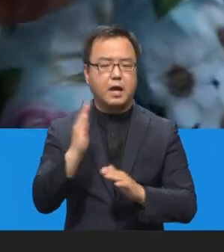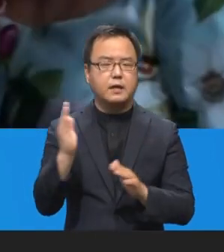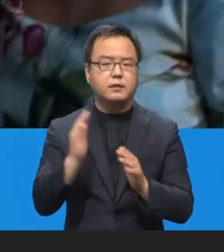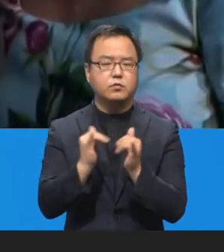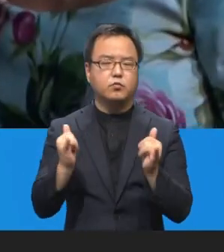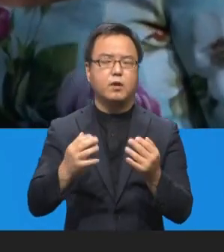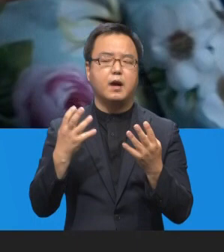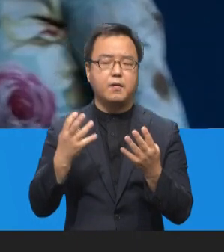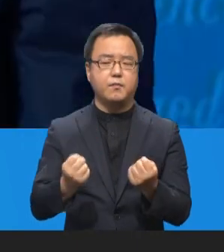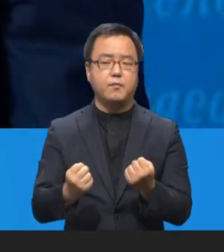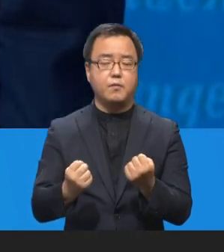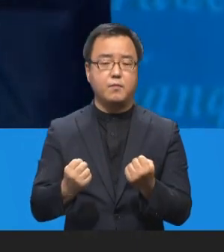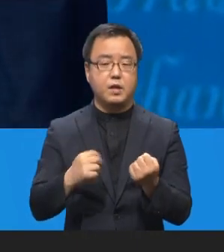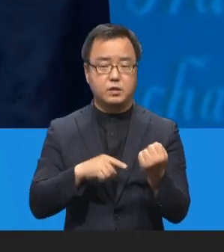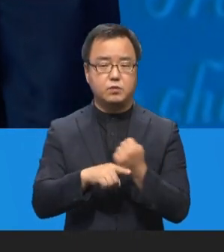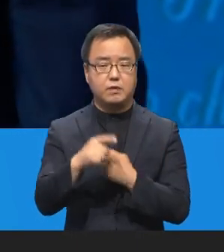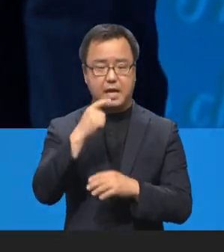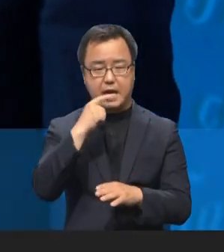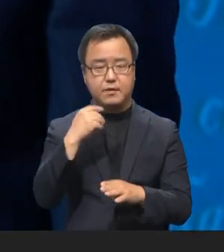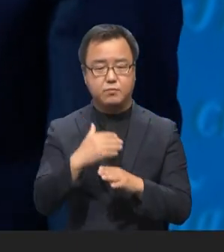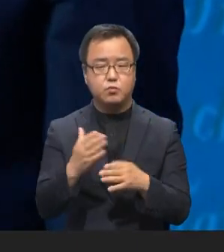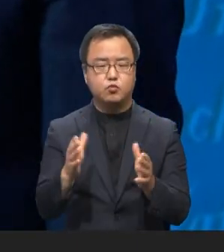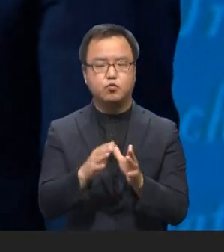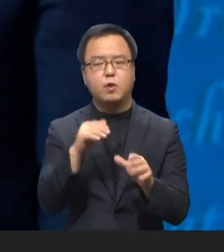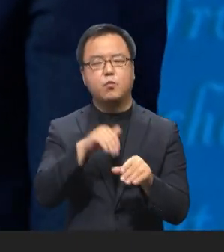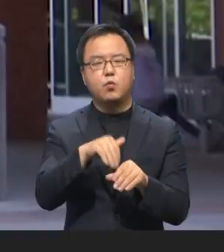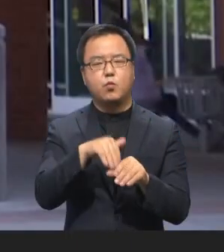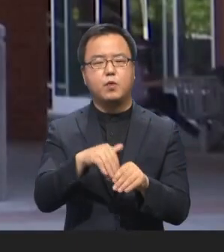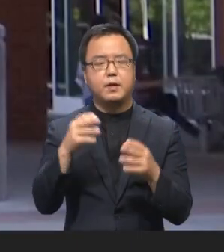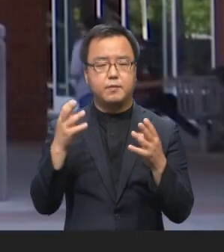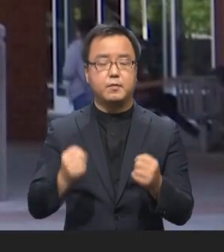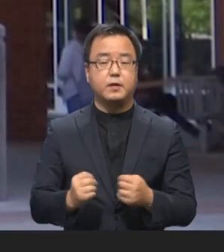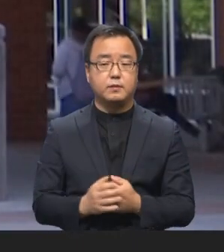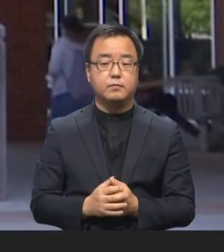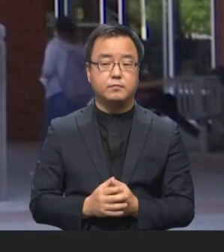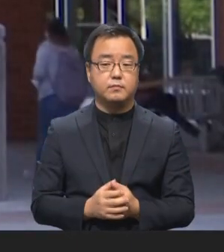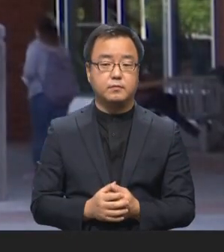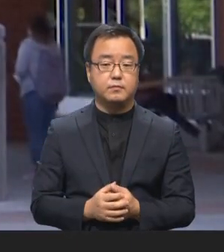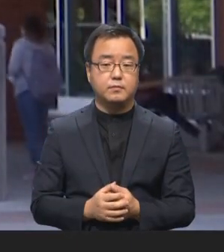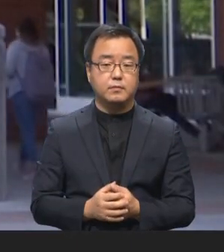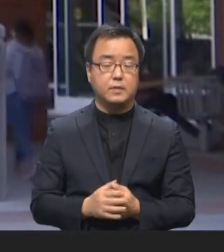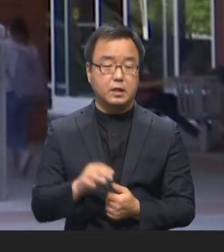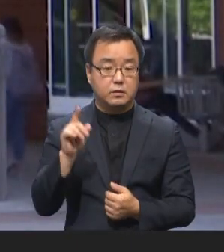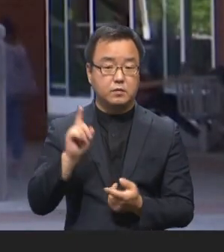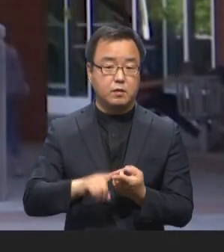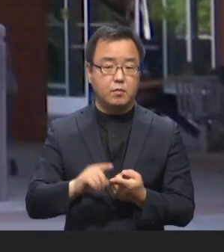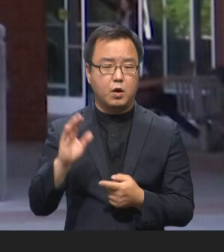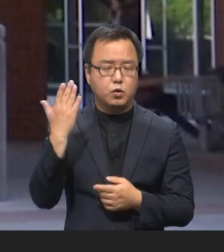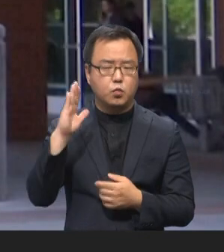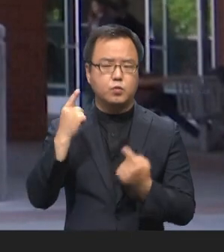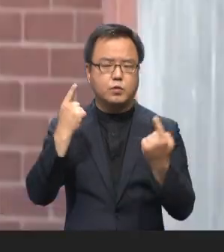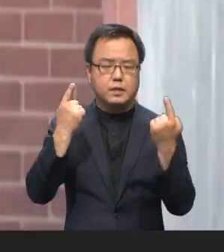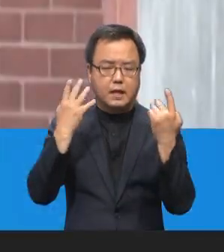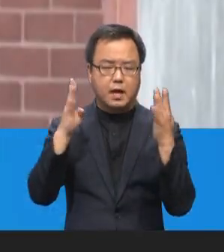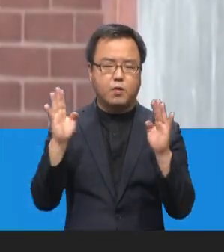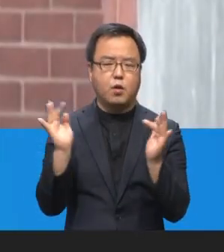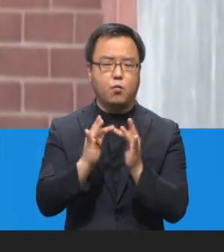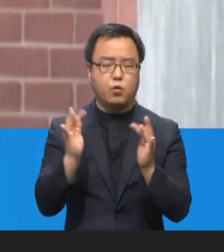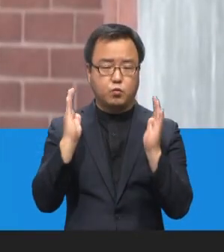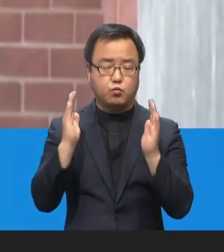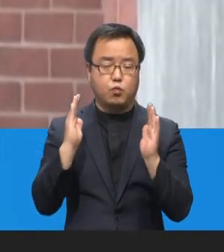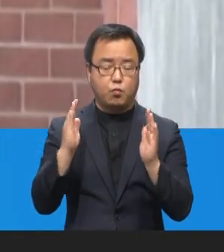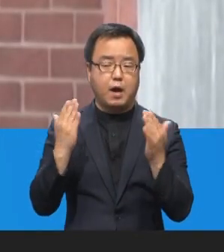보니까 민주당 표가 좀 많이 나오는 경향이 있습니다. 네, 그랬죠. 네, 그런데 요즘 대학들이 원격 수업을 진행하고